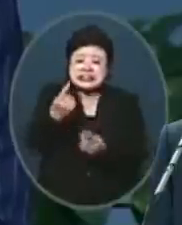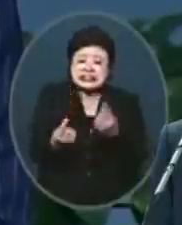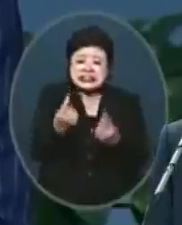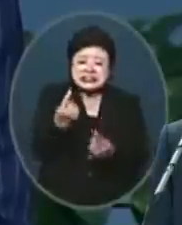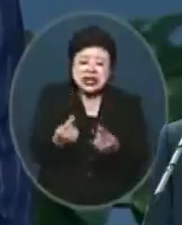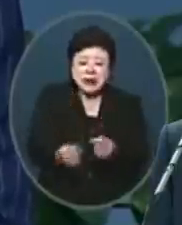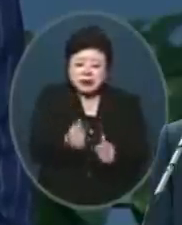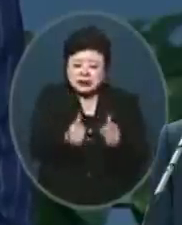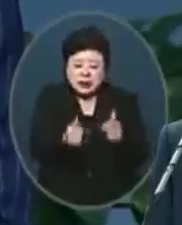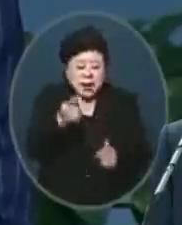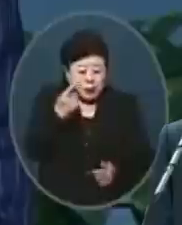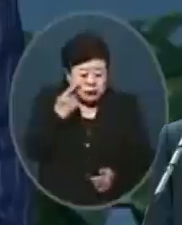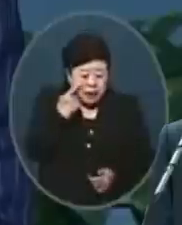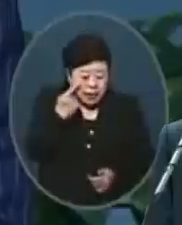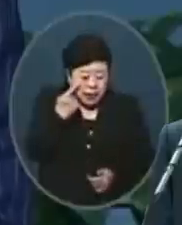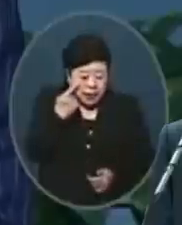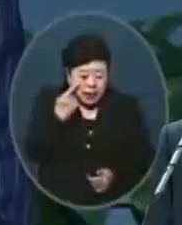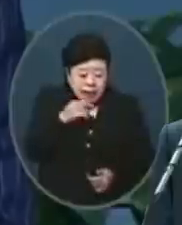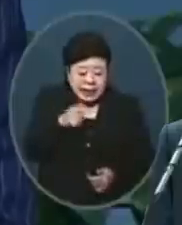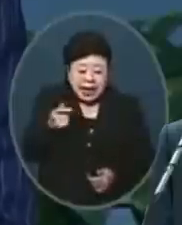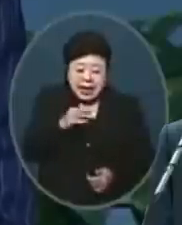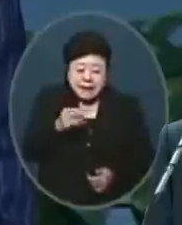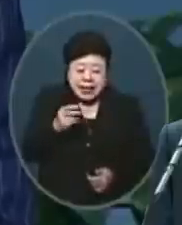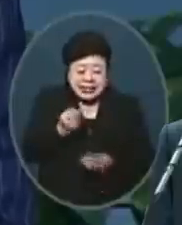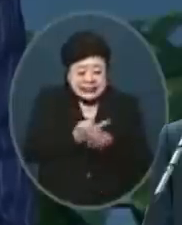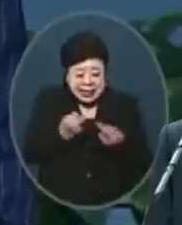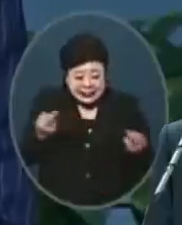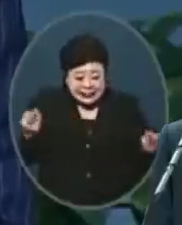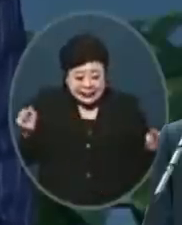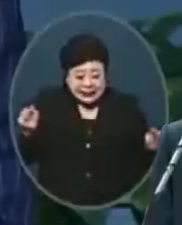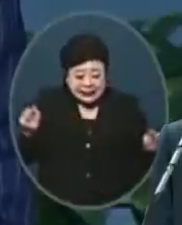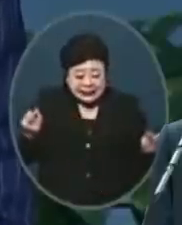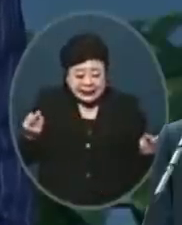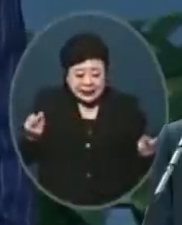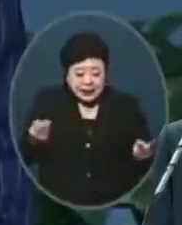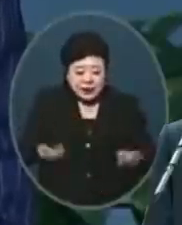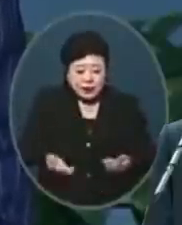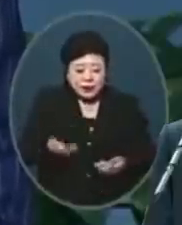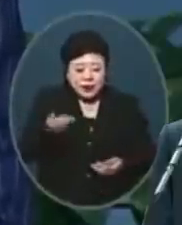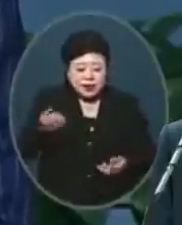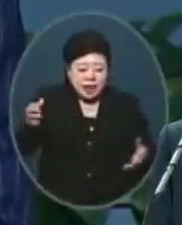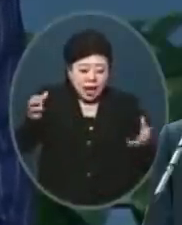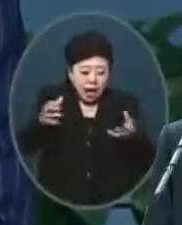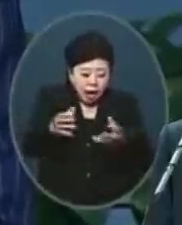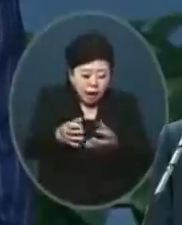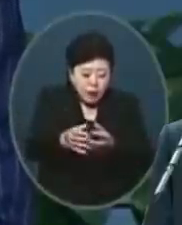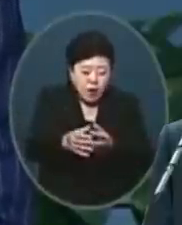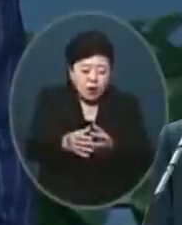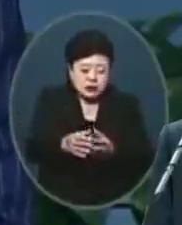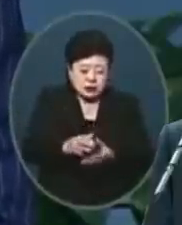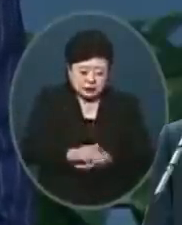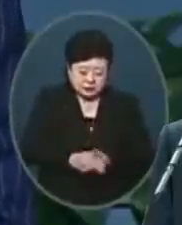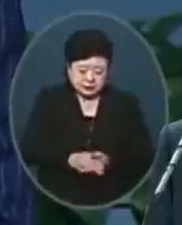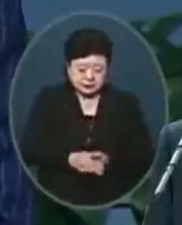경쟁하자. 갈멜산 산득에 모든 사람들을 모아놓고